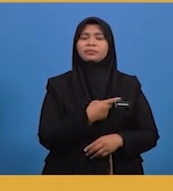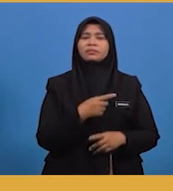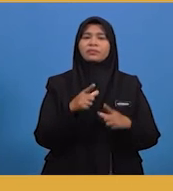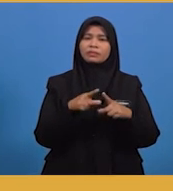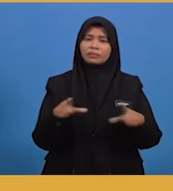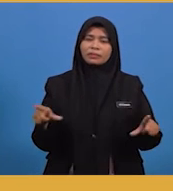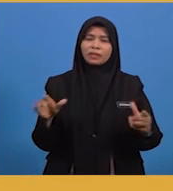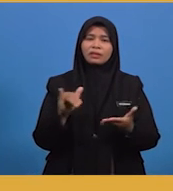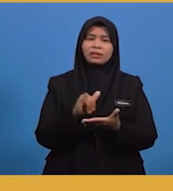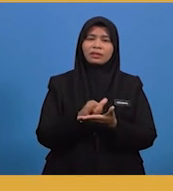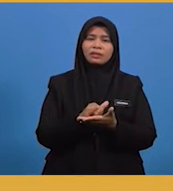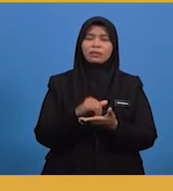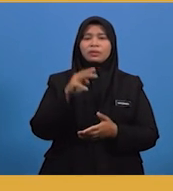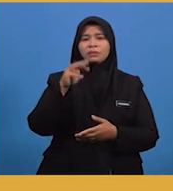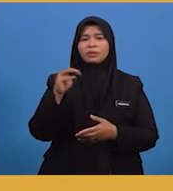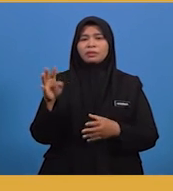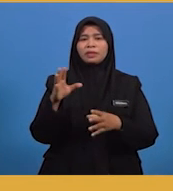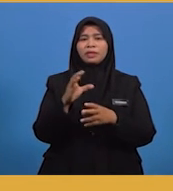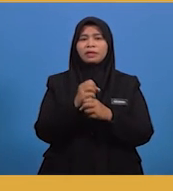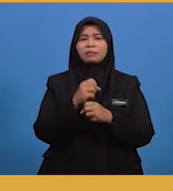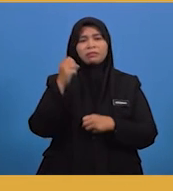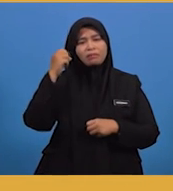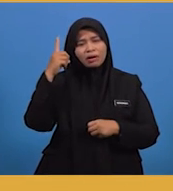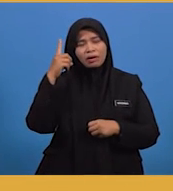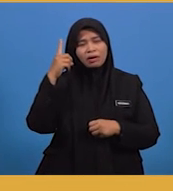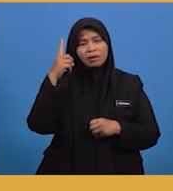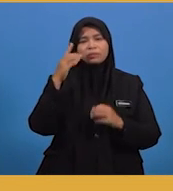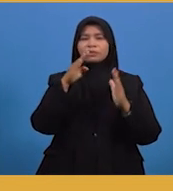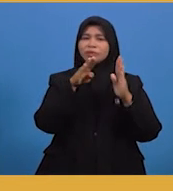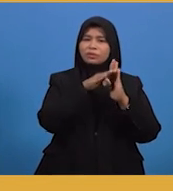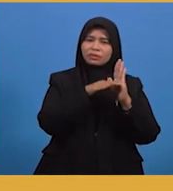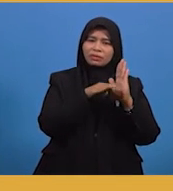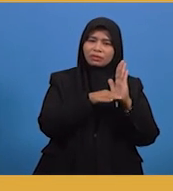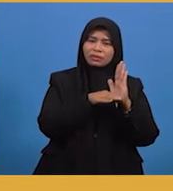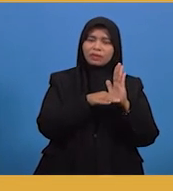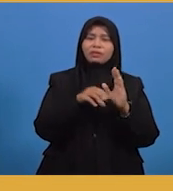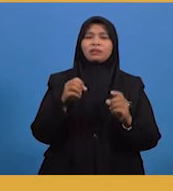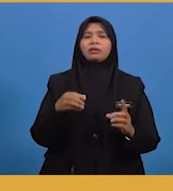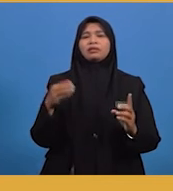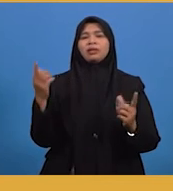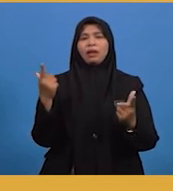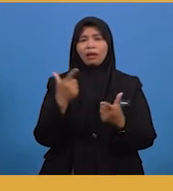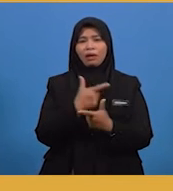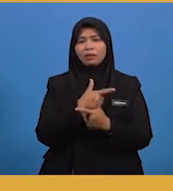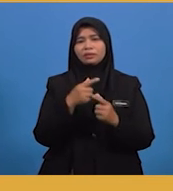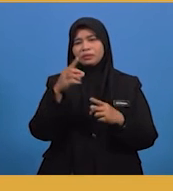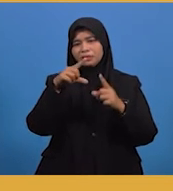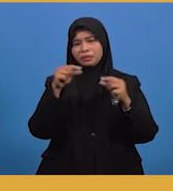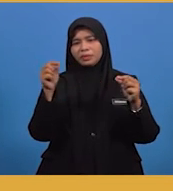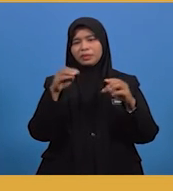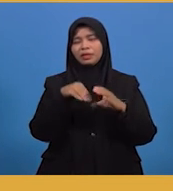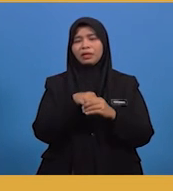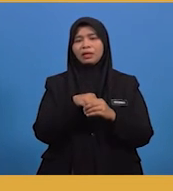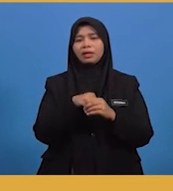juga, murid-murid dapat memahami kronologi serangan Jepun dan yang